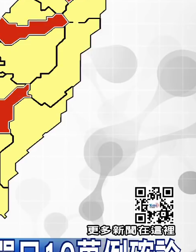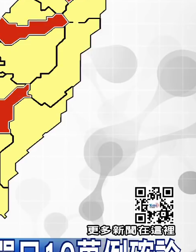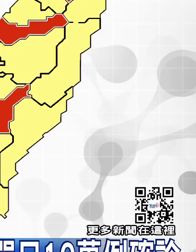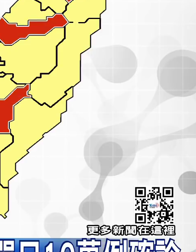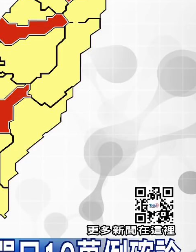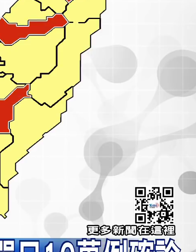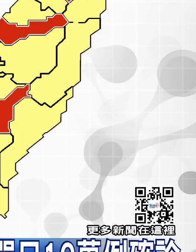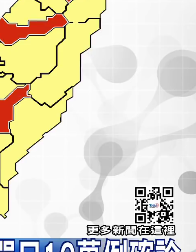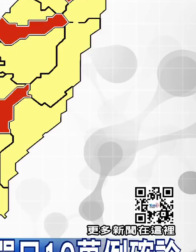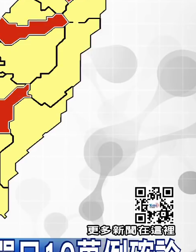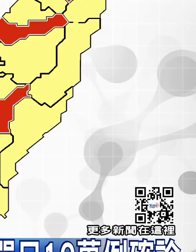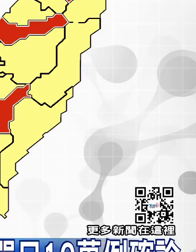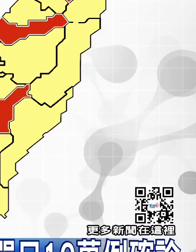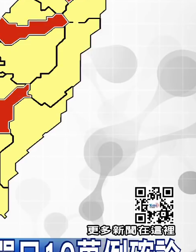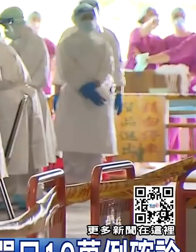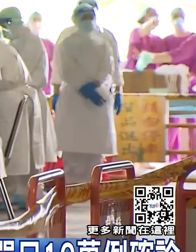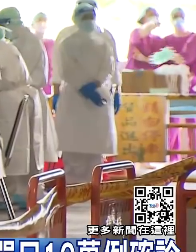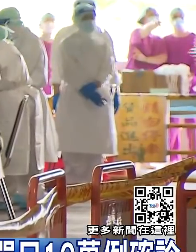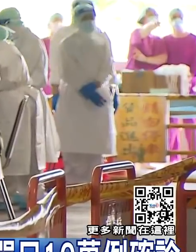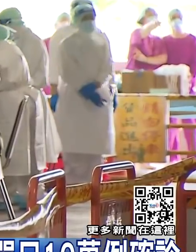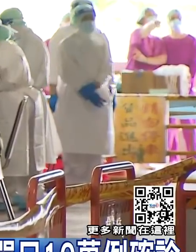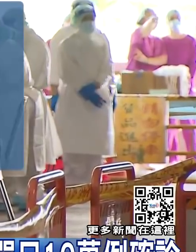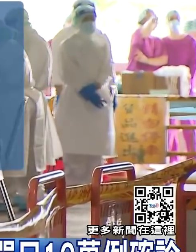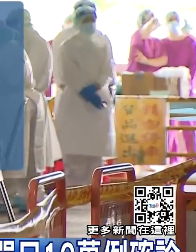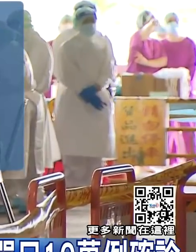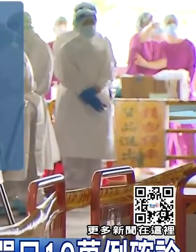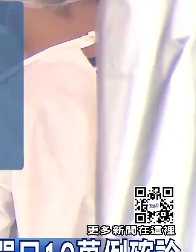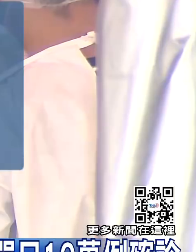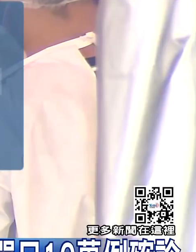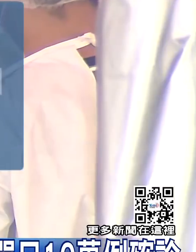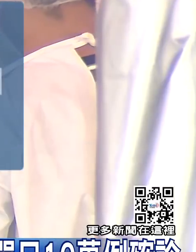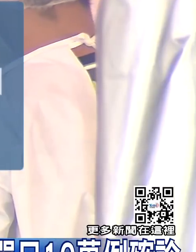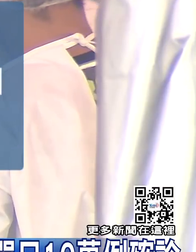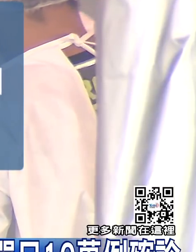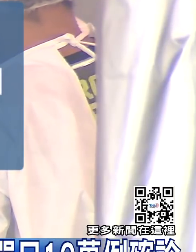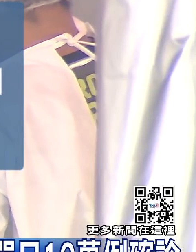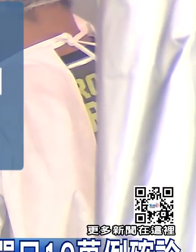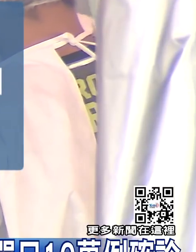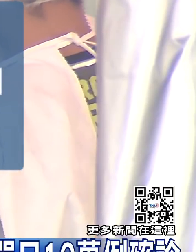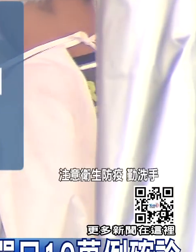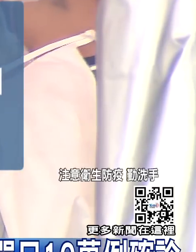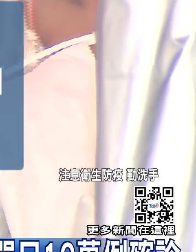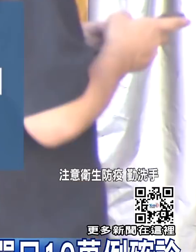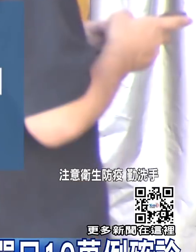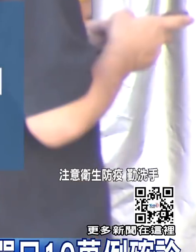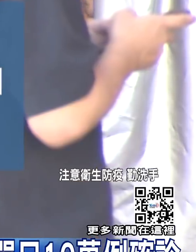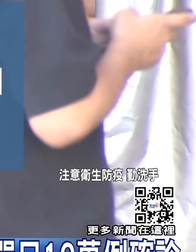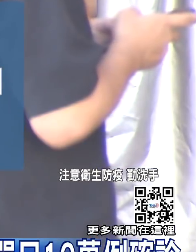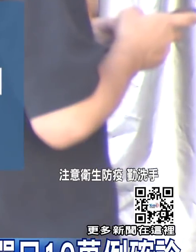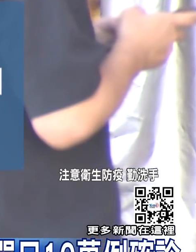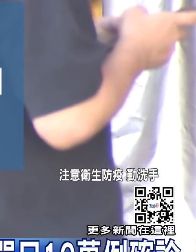点会落在哪？上午卫福部在院会的报告就推出，5月11号会迎来高峰，